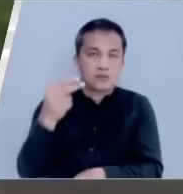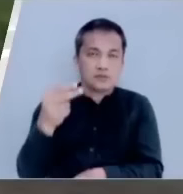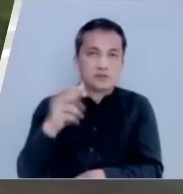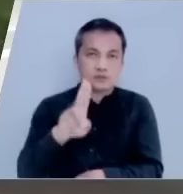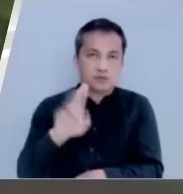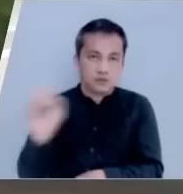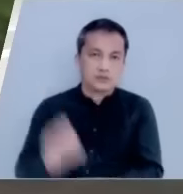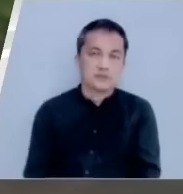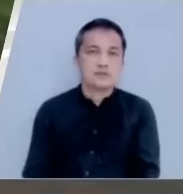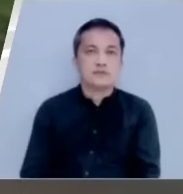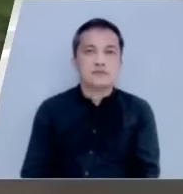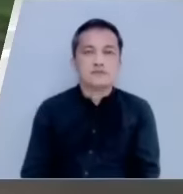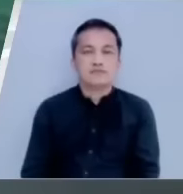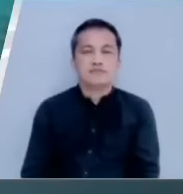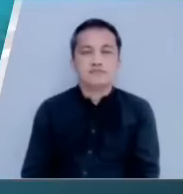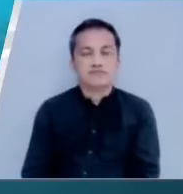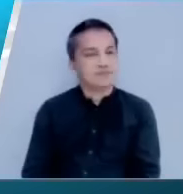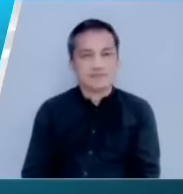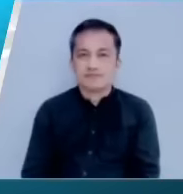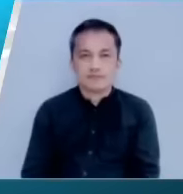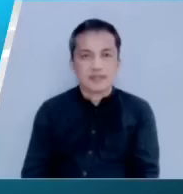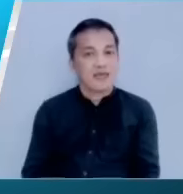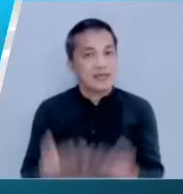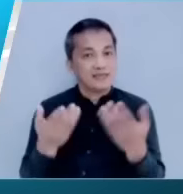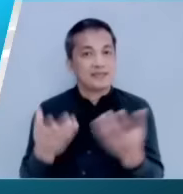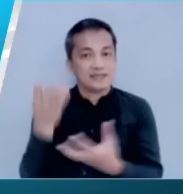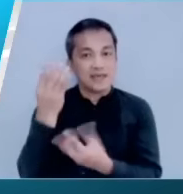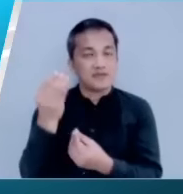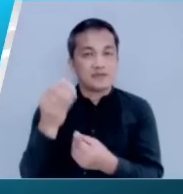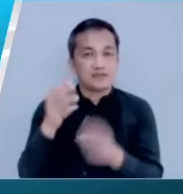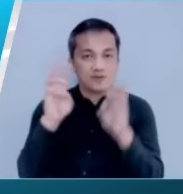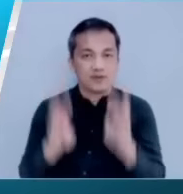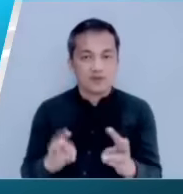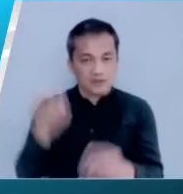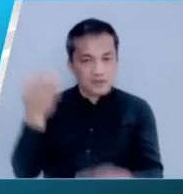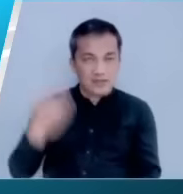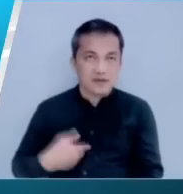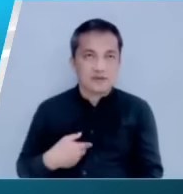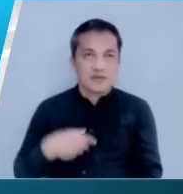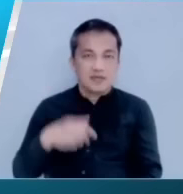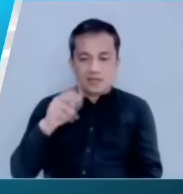States. At yan ang latest sa lagay ng ating panahon. Ako po si Amor La